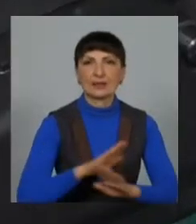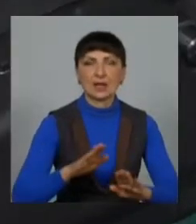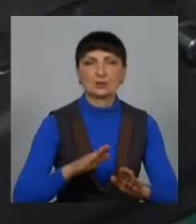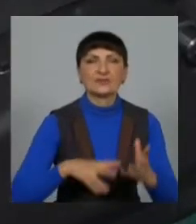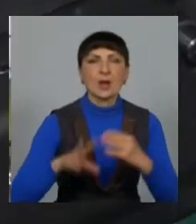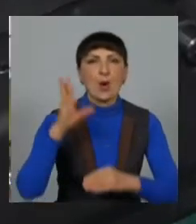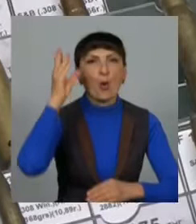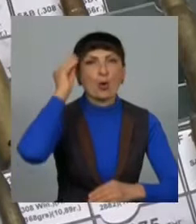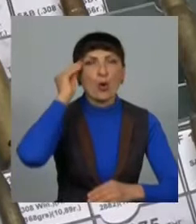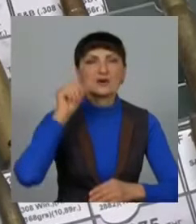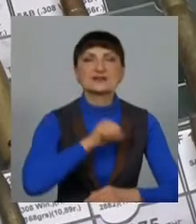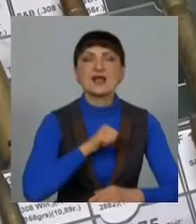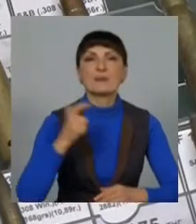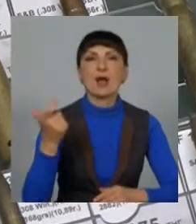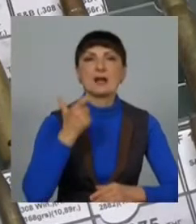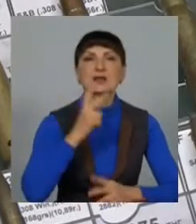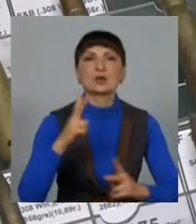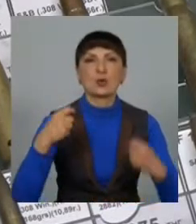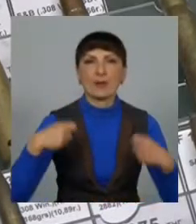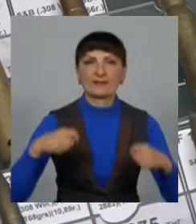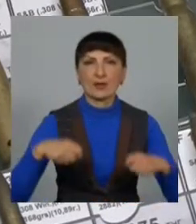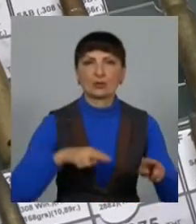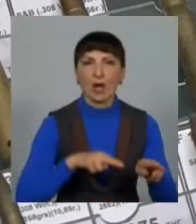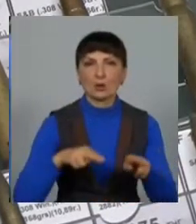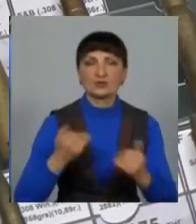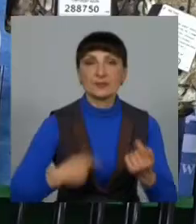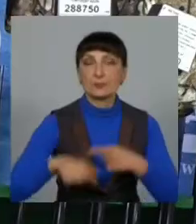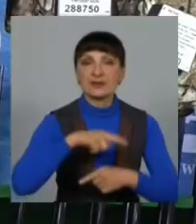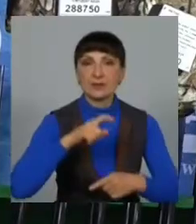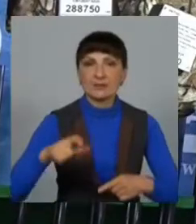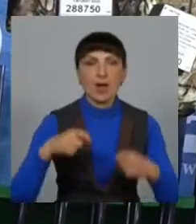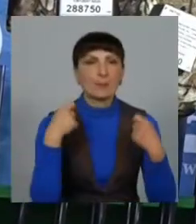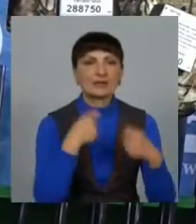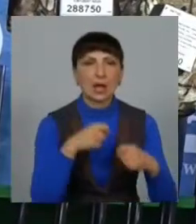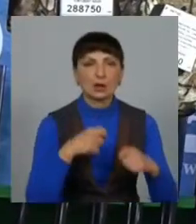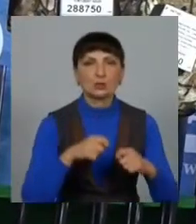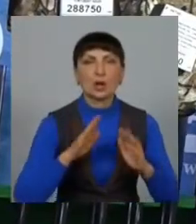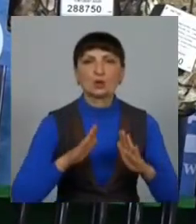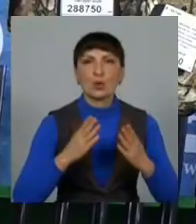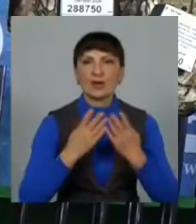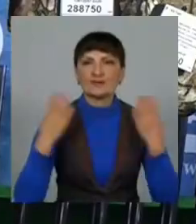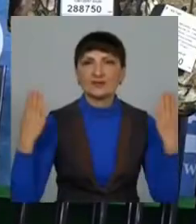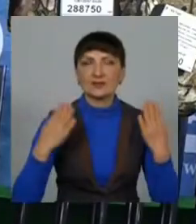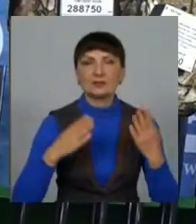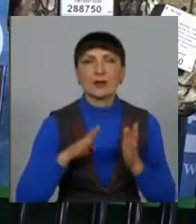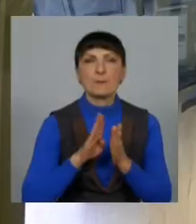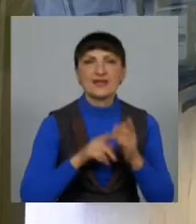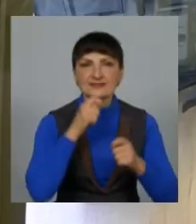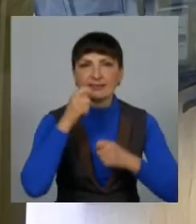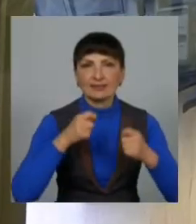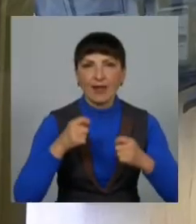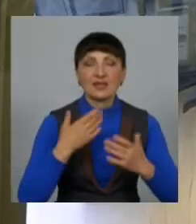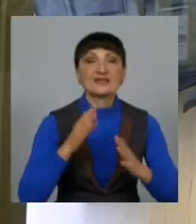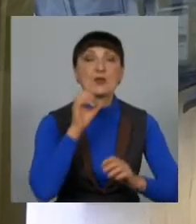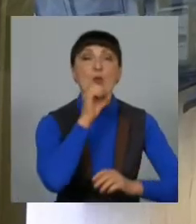большой урок извлекли и сами владельцы оружейных магазинов. Теперь предприниматели продают стволы, выставленные на витринах без ключевых деталей. То есть,